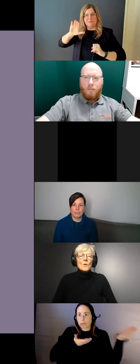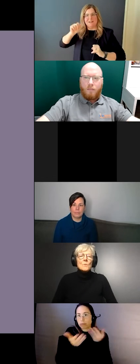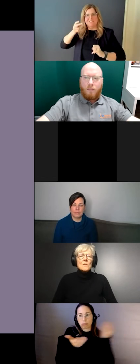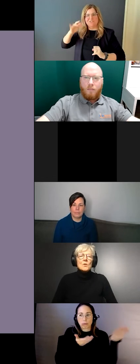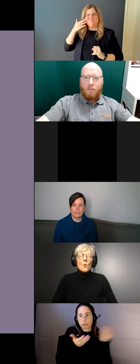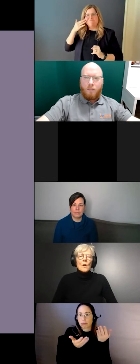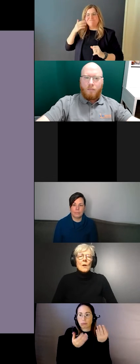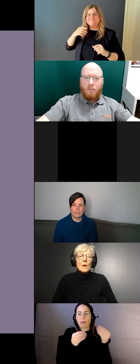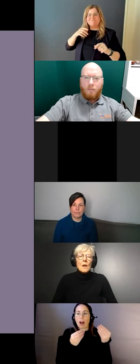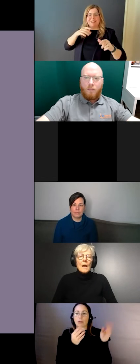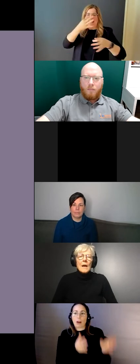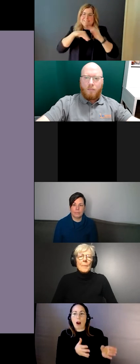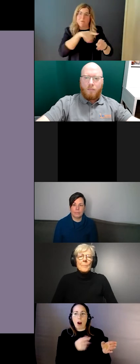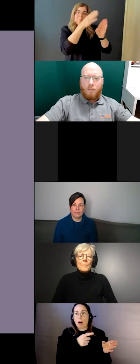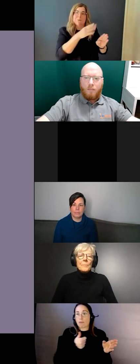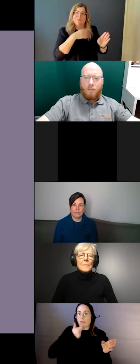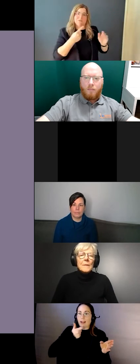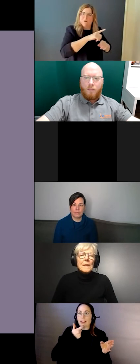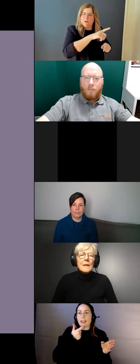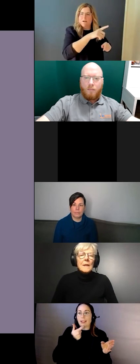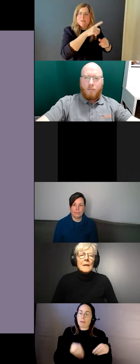c'est plus facile d'aller au magasin